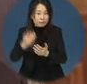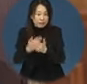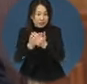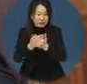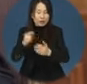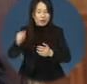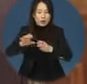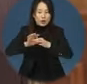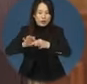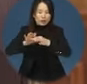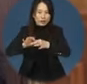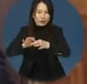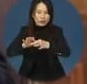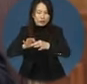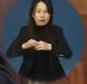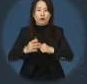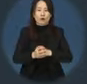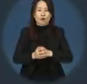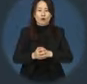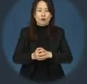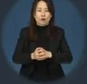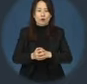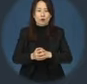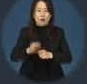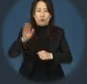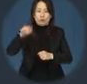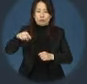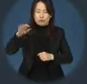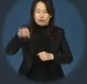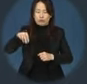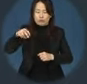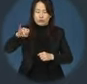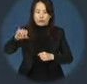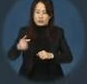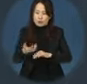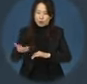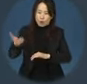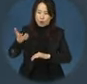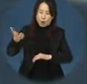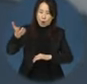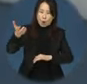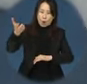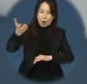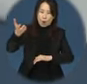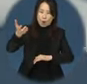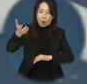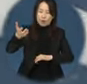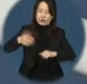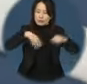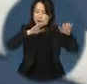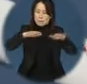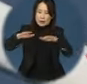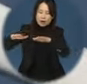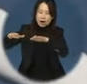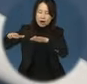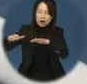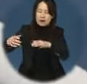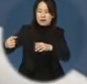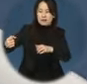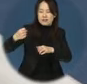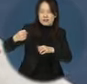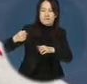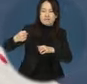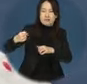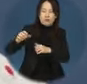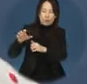분식 해상풍력 을 만드는 겁니다 뭐 무슨 부유식 에 떠있는 부유식 예 내가 뭔 받아 상당히 떨어져 있는데